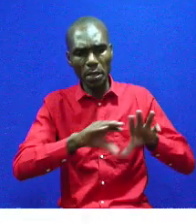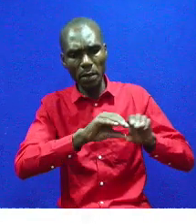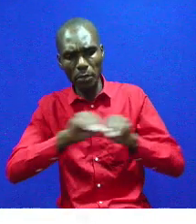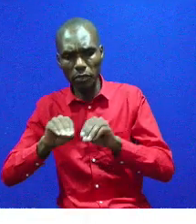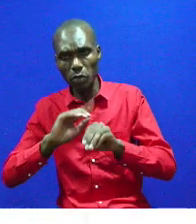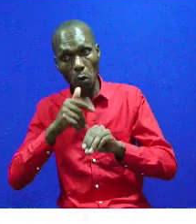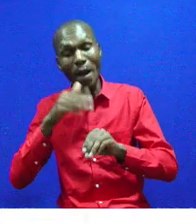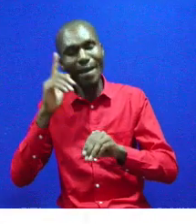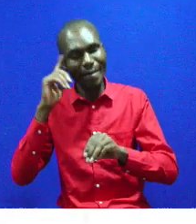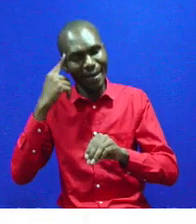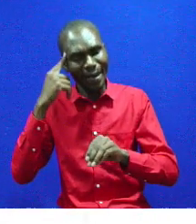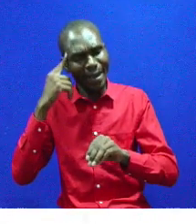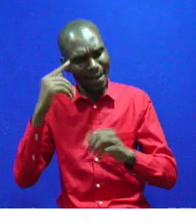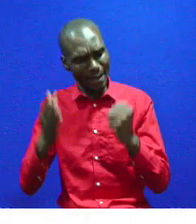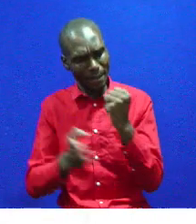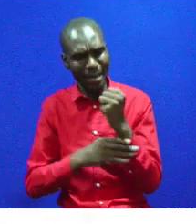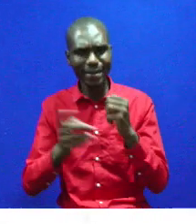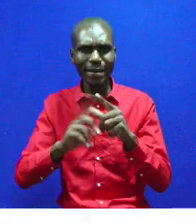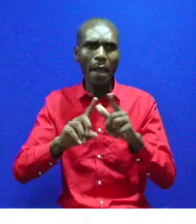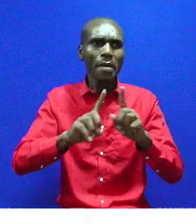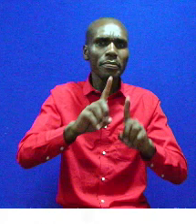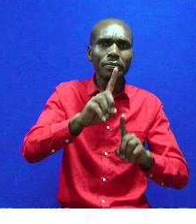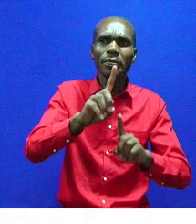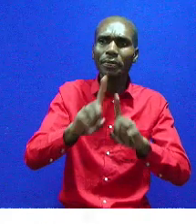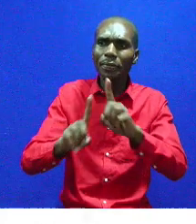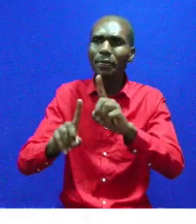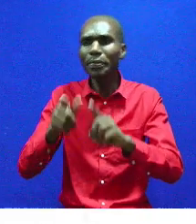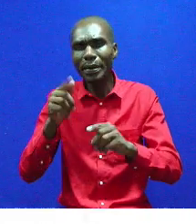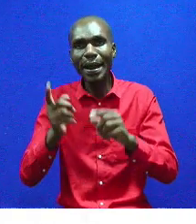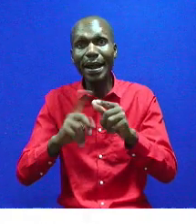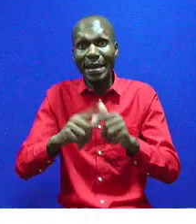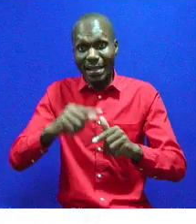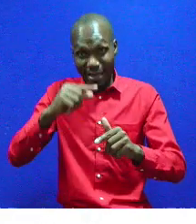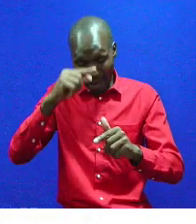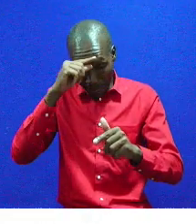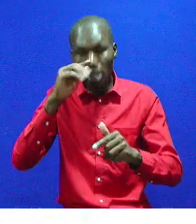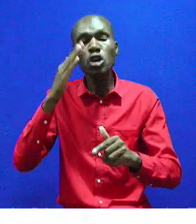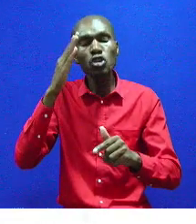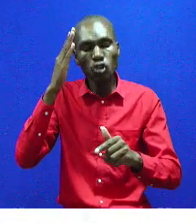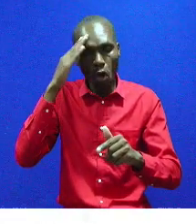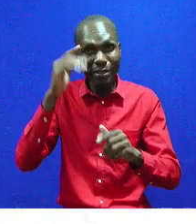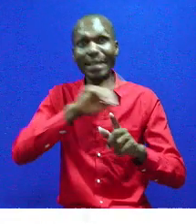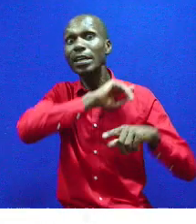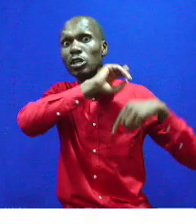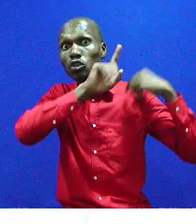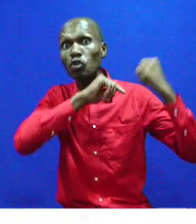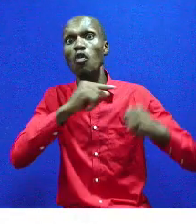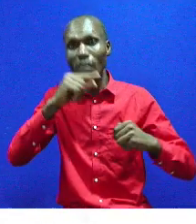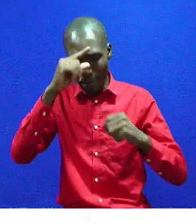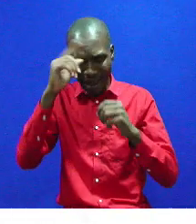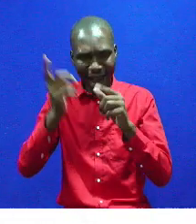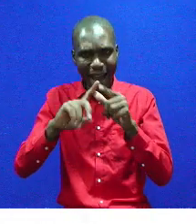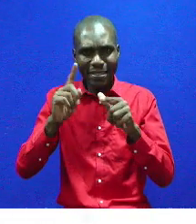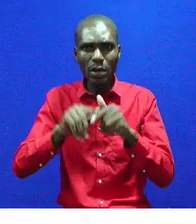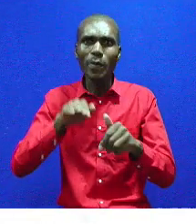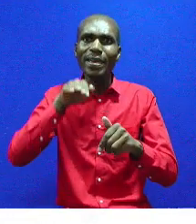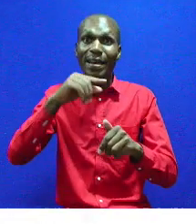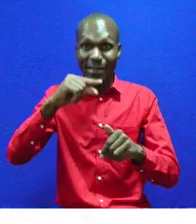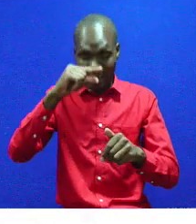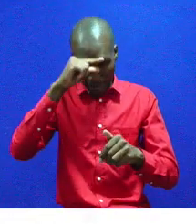watapeli, wanatembea huku na kule, na serikali wanajua historia yao. Tunaomba serikali